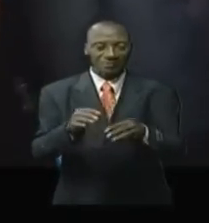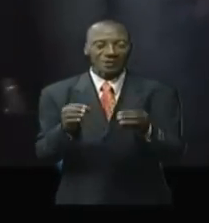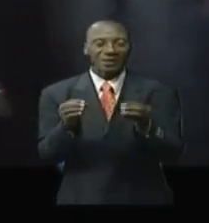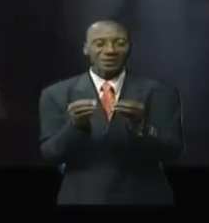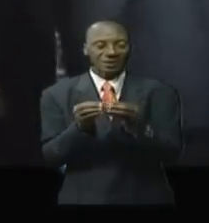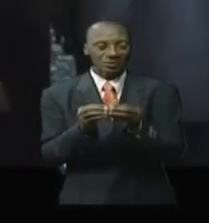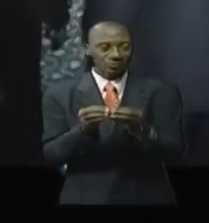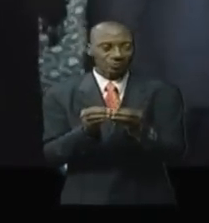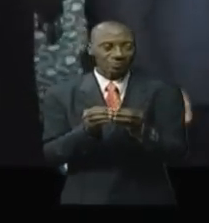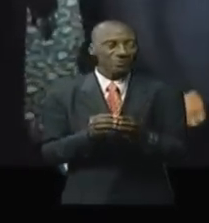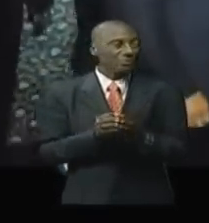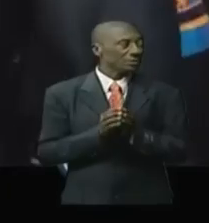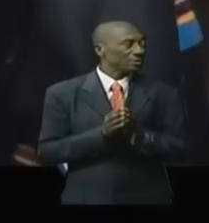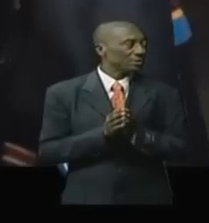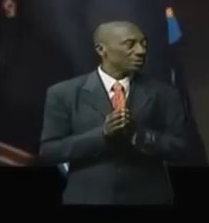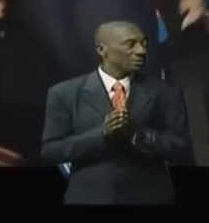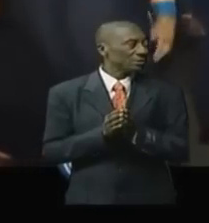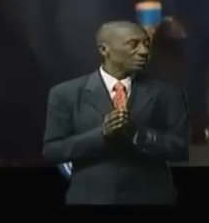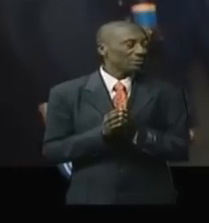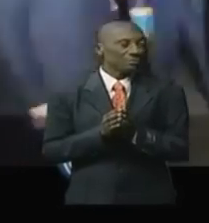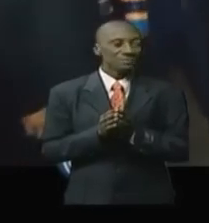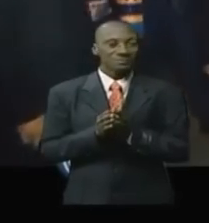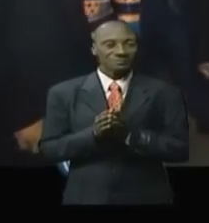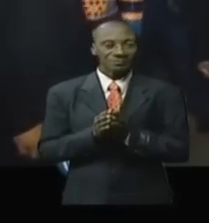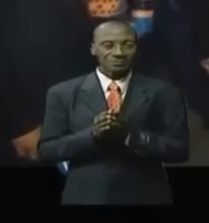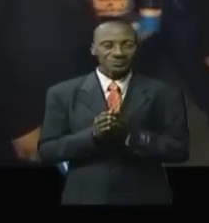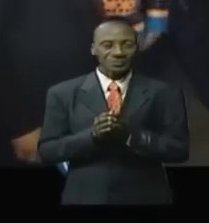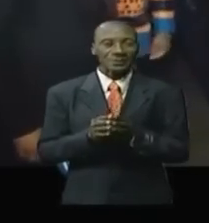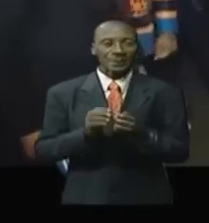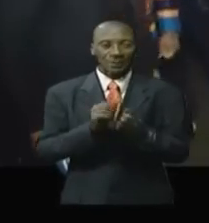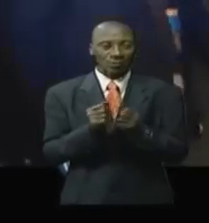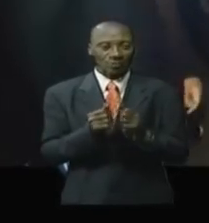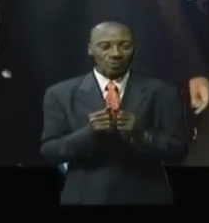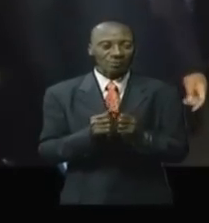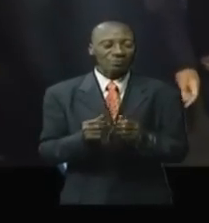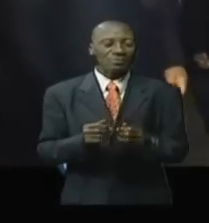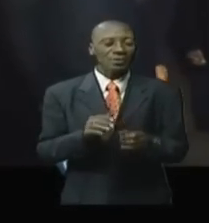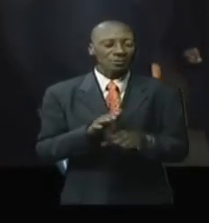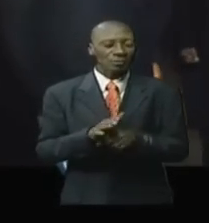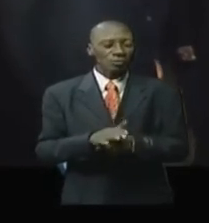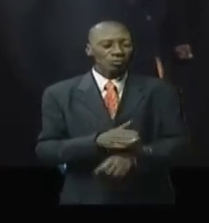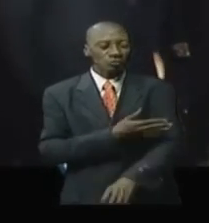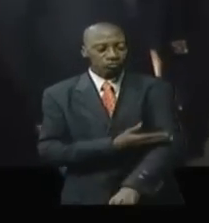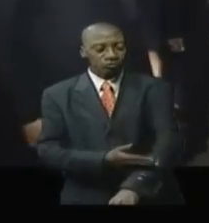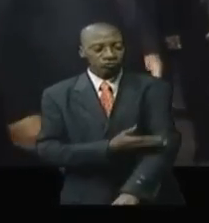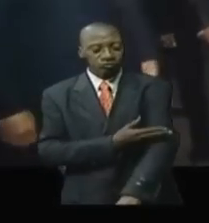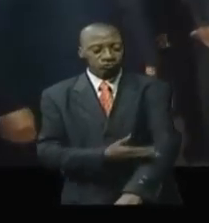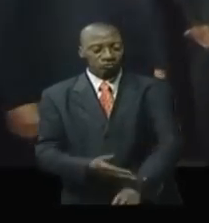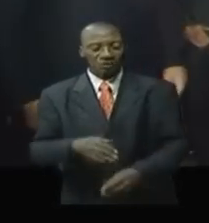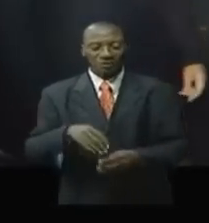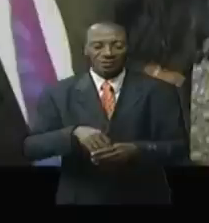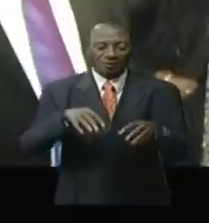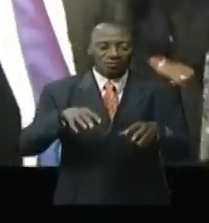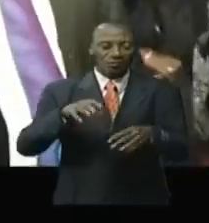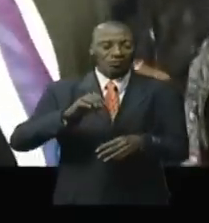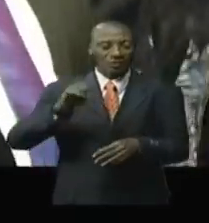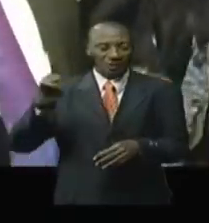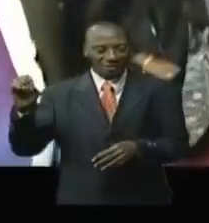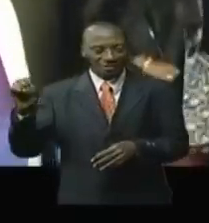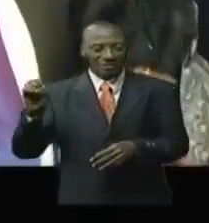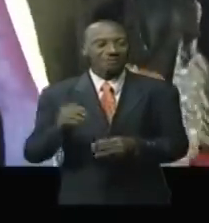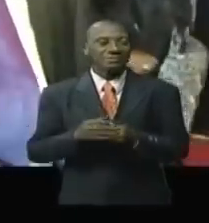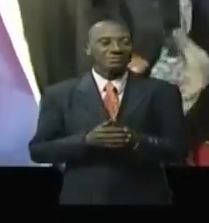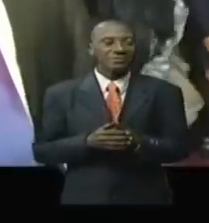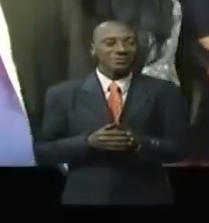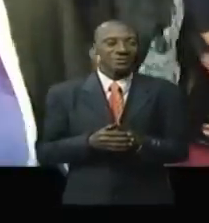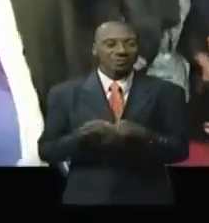du Congo. La dégradation de la situation au Nord Kivu à la suite de l'agression avérée des troupes rwandaises qui